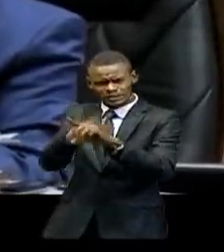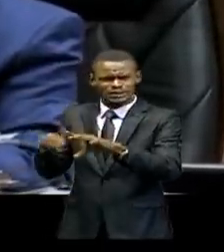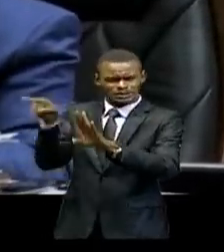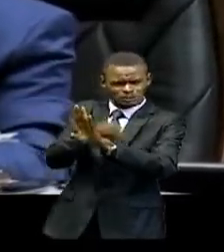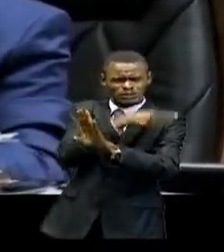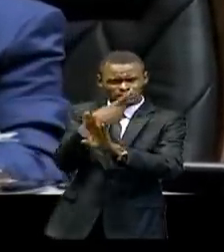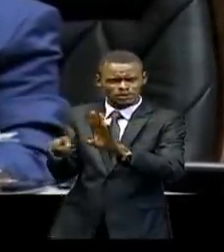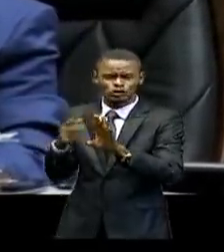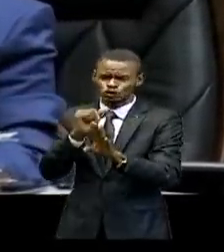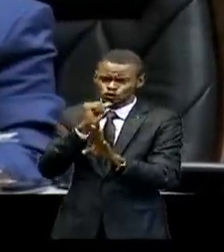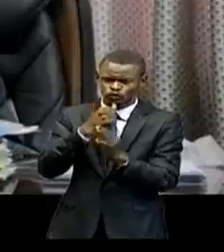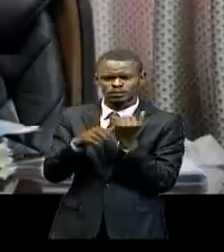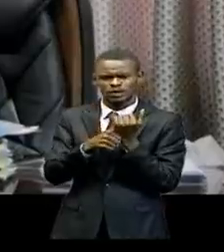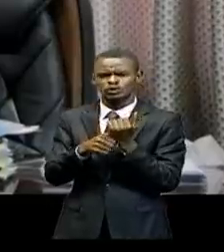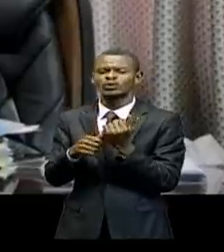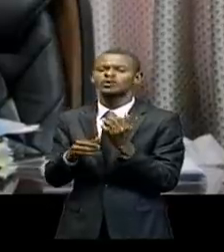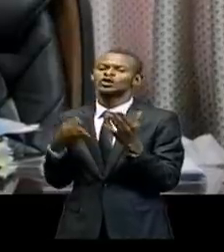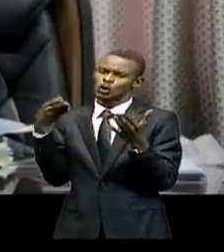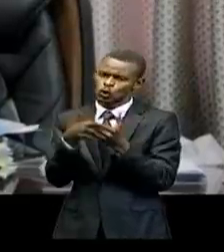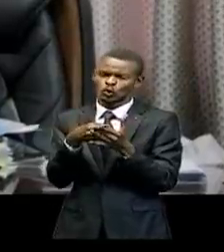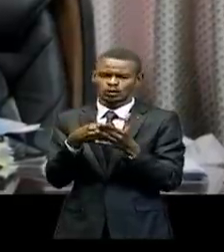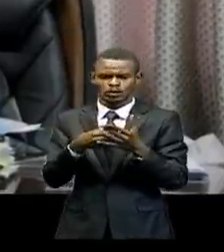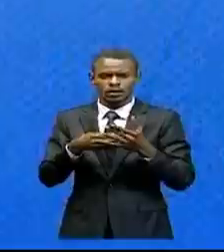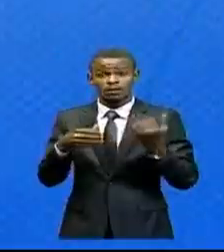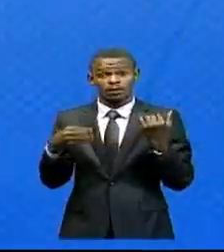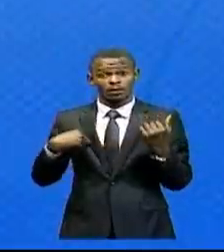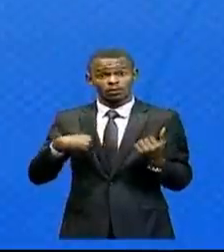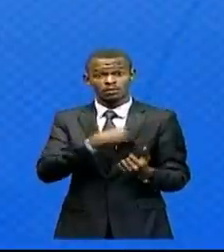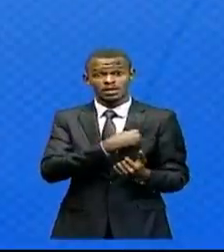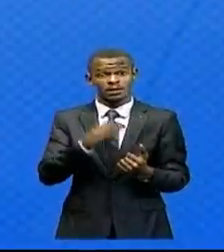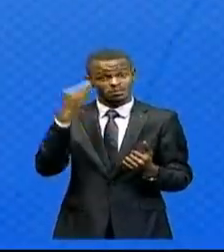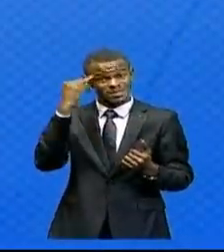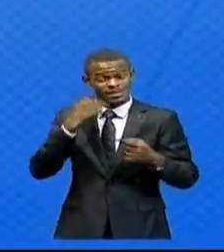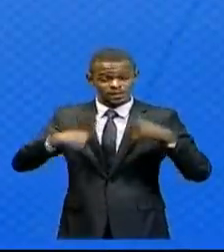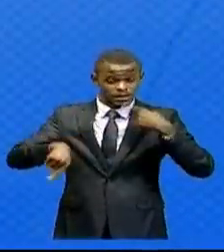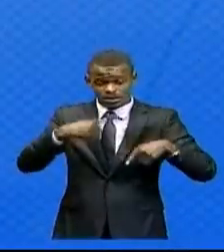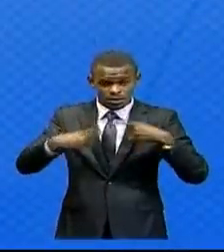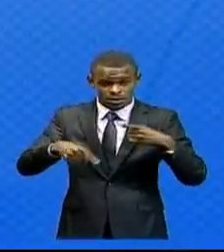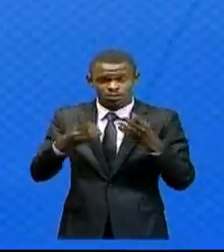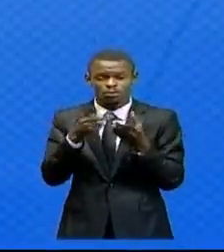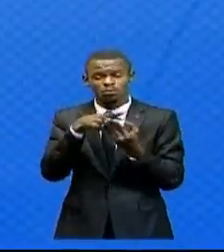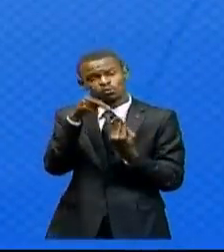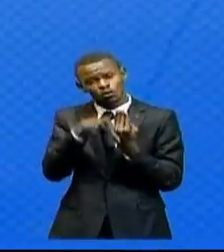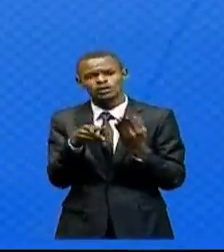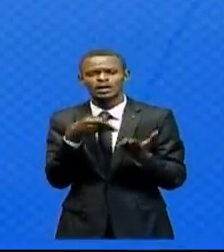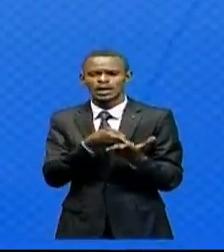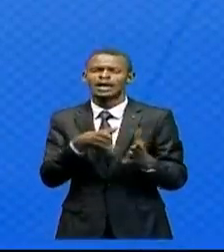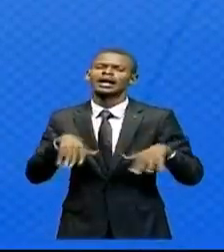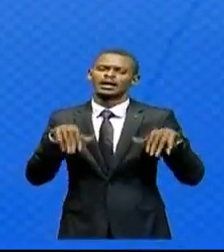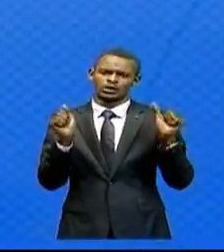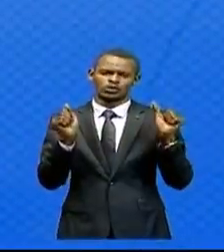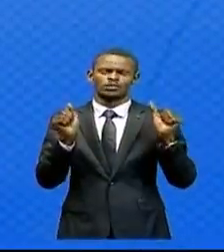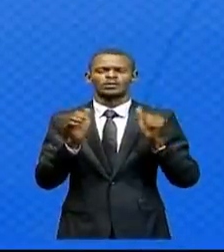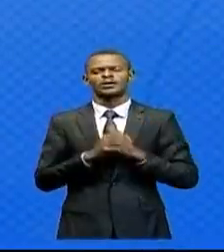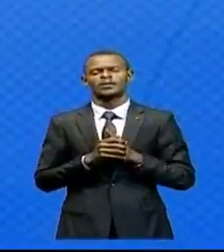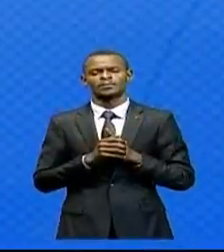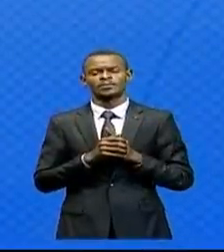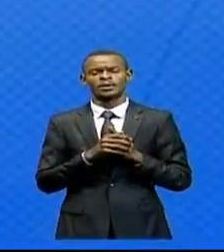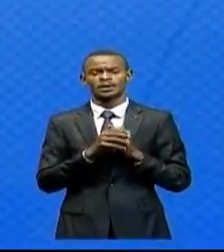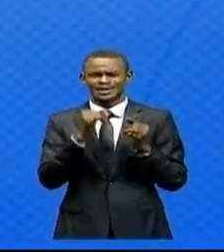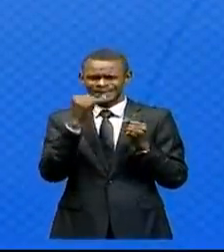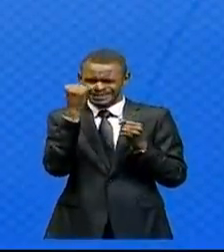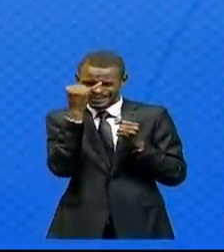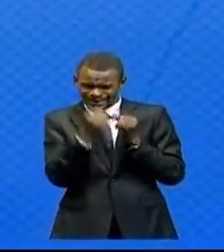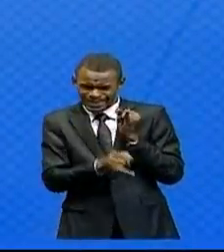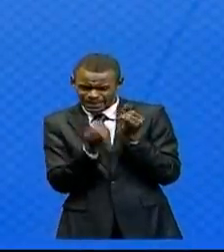conventions. Après débat et délibération, ces projets de loi a été adopté. Dernier texte soumis